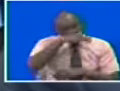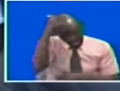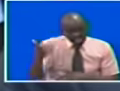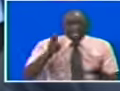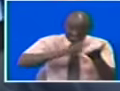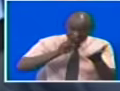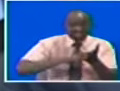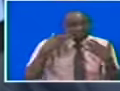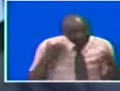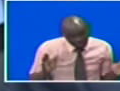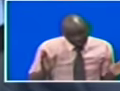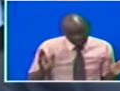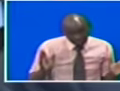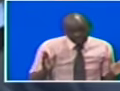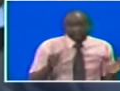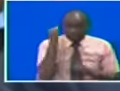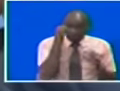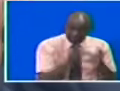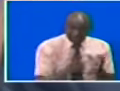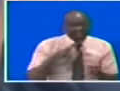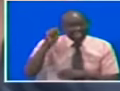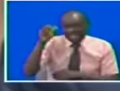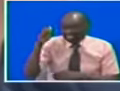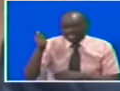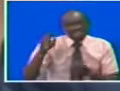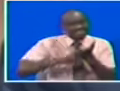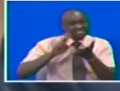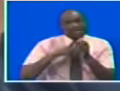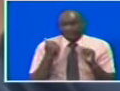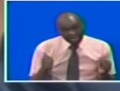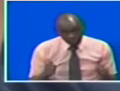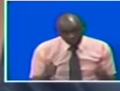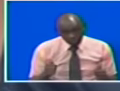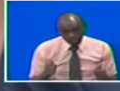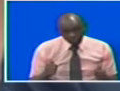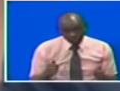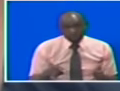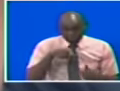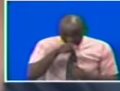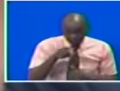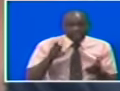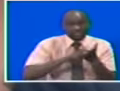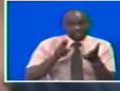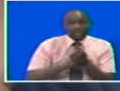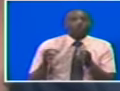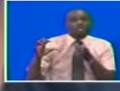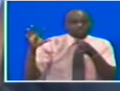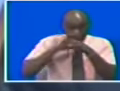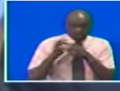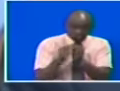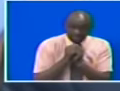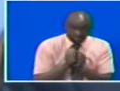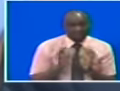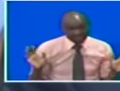kama chama. NASA haijasajiliwa kama chama, imesajiliwa kama muungano,